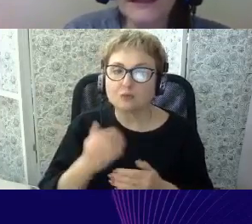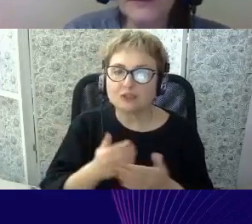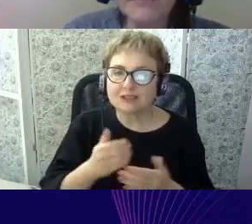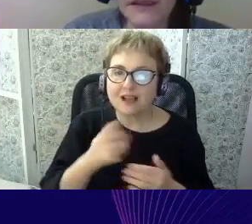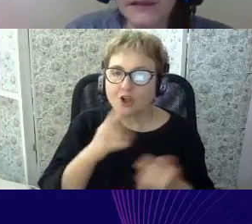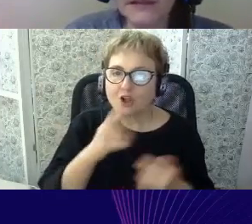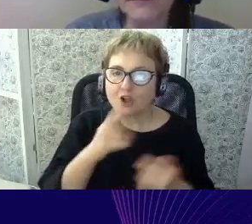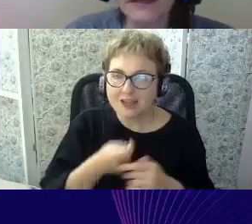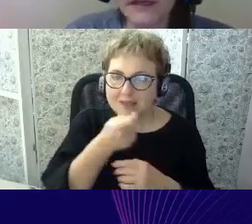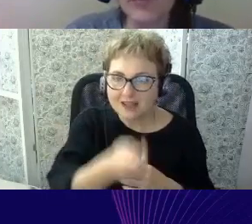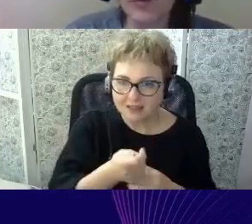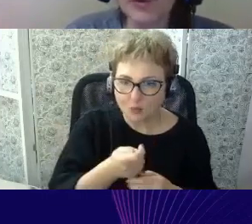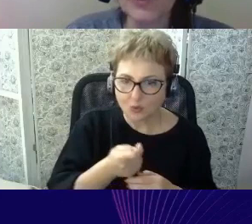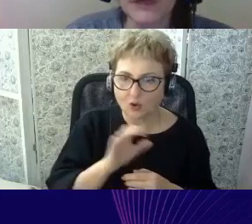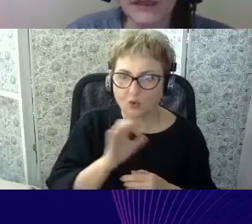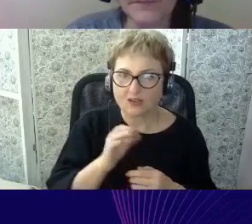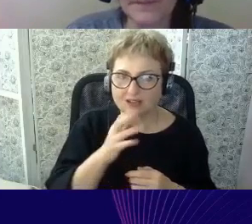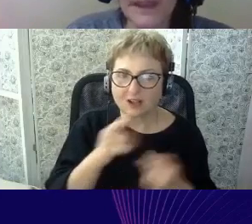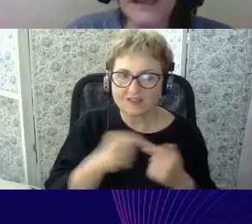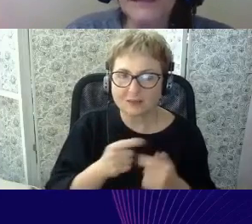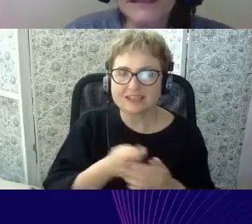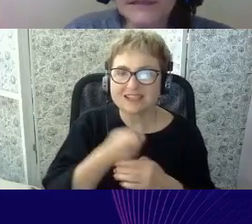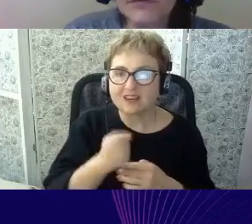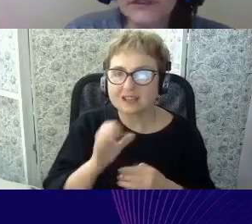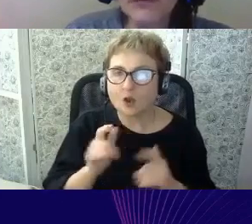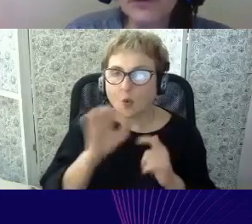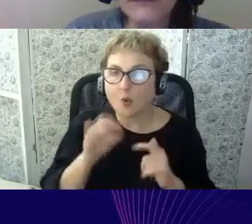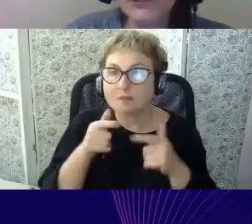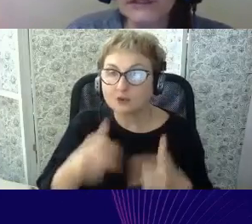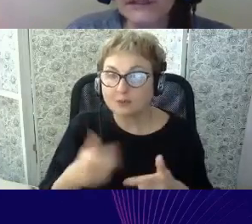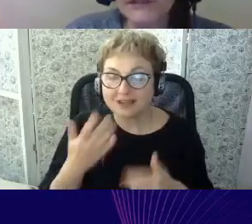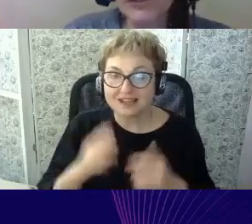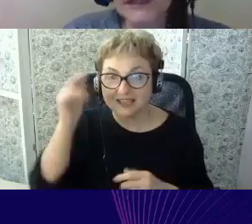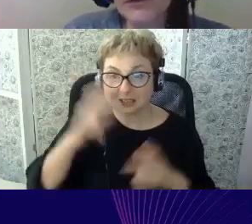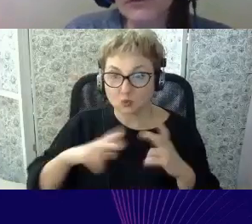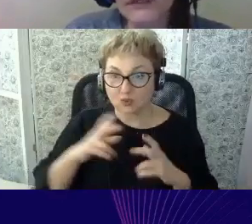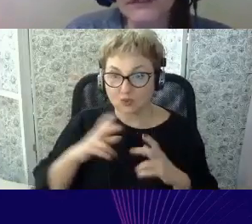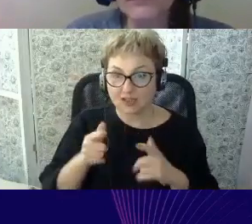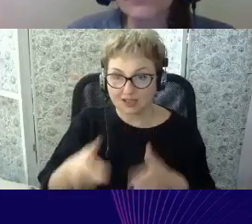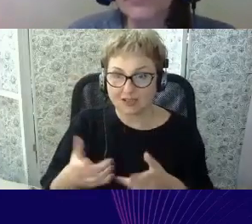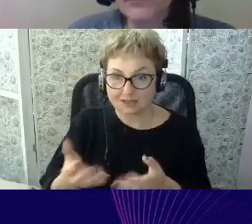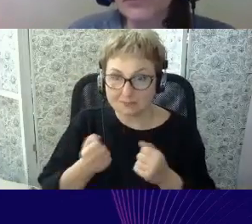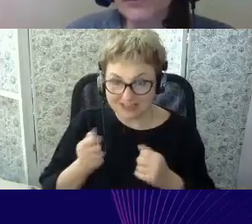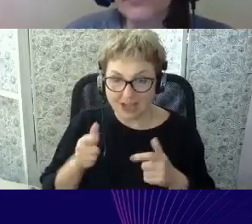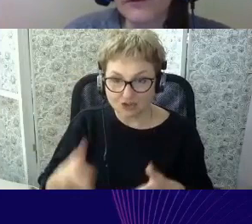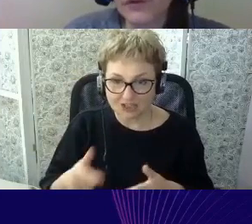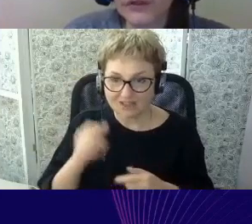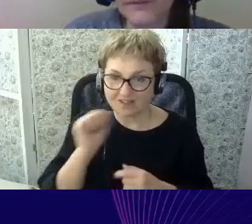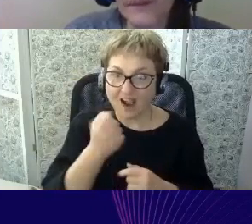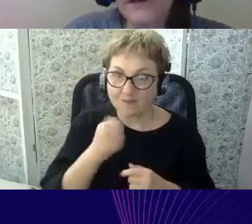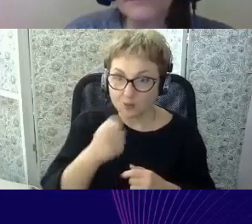подано одновременно с заявлением о поступлении. Если студент будет зачислен, а зачисление у нас традиционно происходит